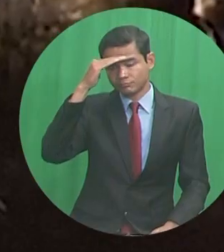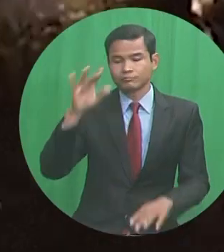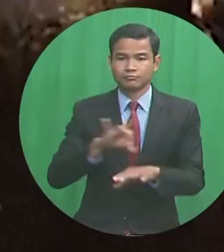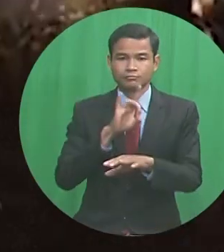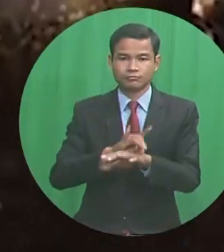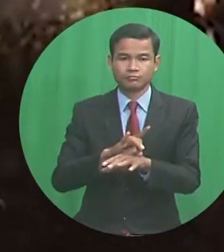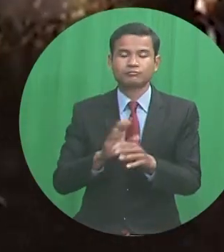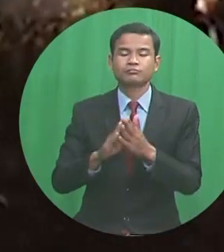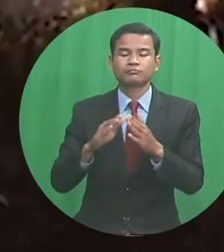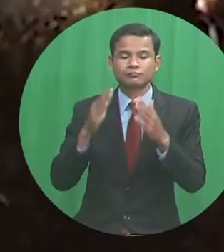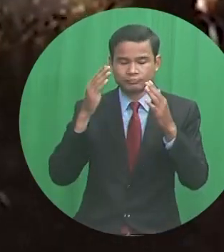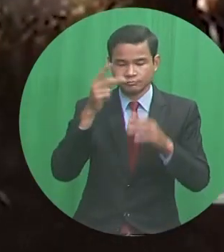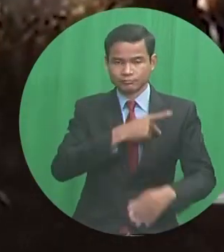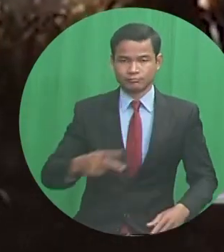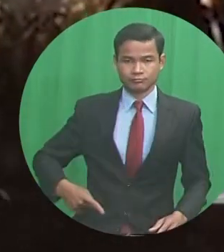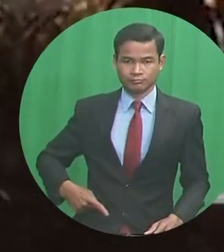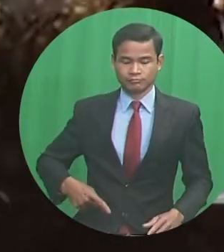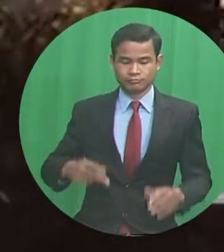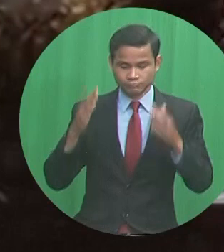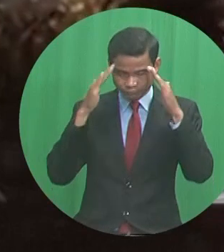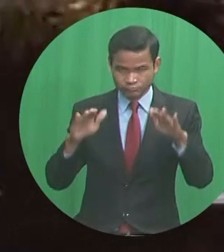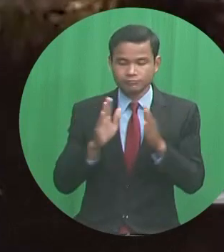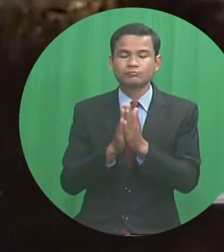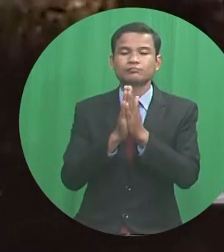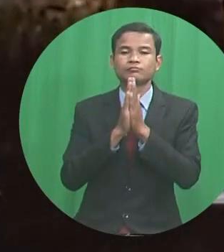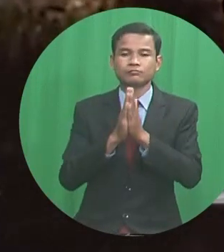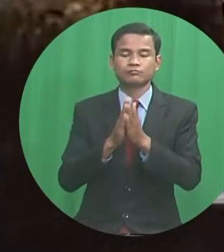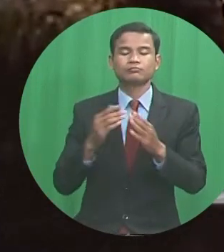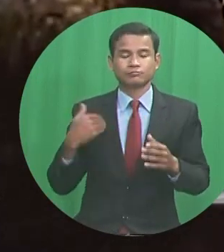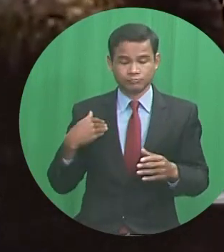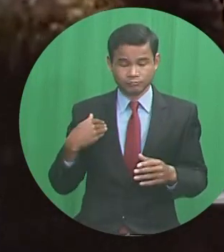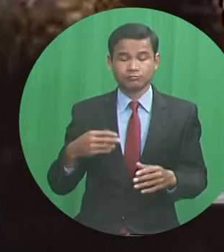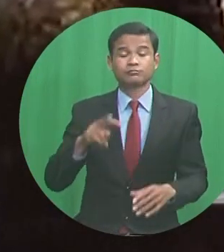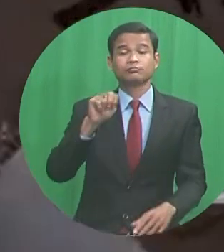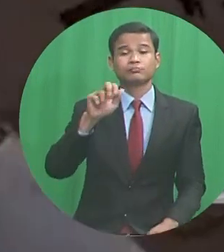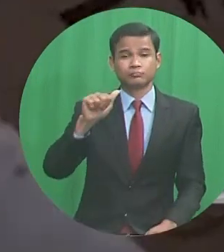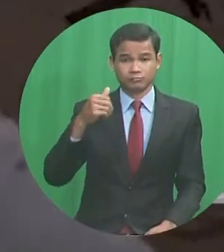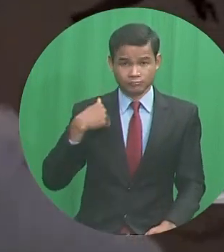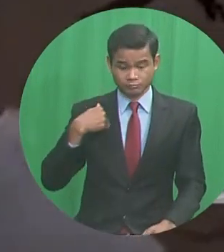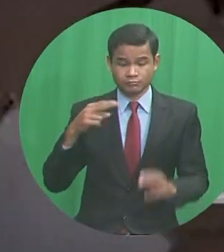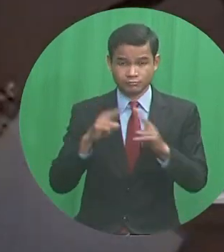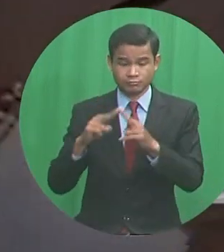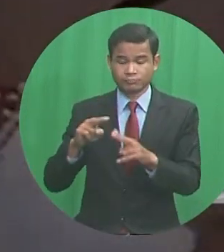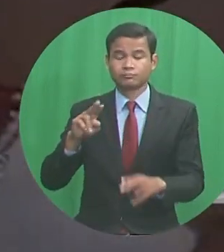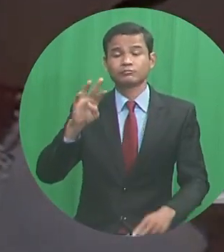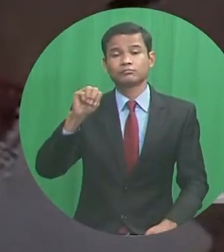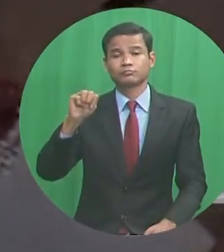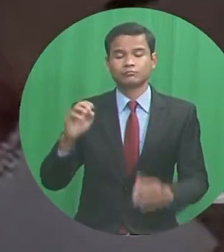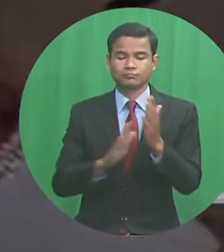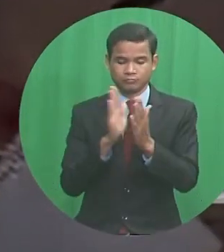ដែលសម្ដេចប៉ាហ្វ្រង់ស៊ីបានបួងសួងនៅមុខរូបសំណាក់លោកម៉ាដូណានៅក្នុងទីក្រុងហ្វាទីម៉ាប្រទេសព័រ